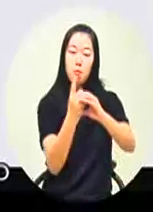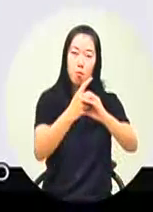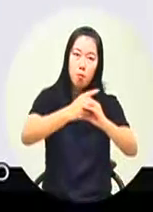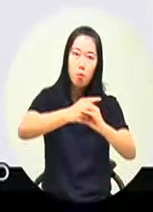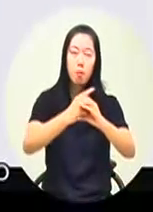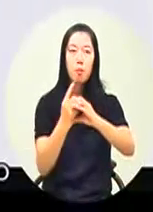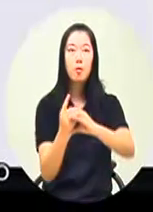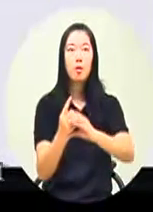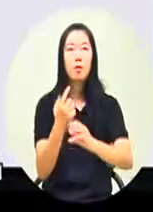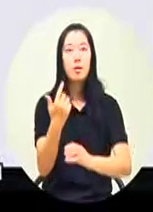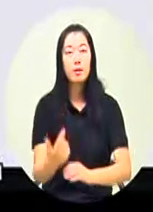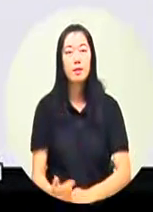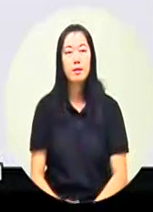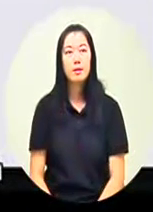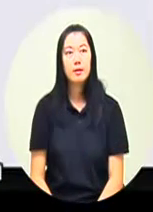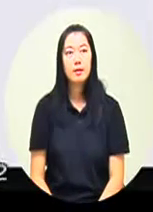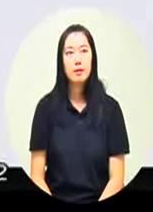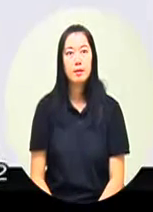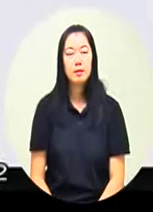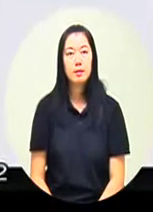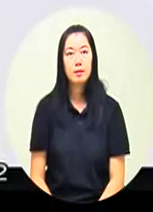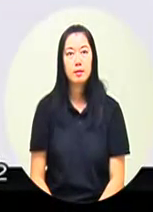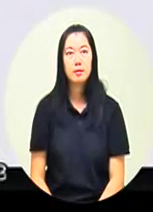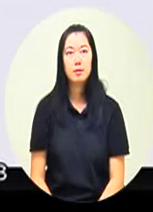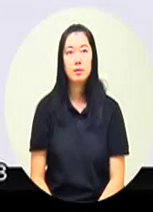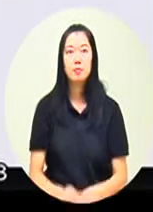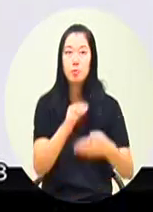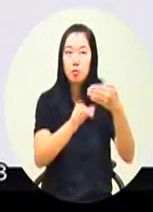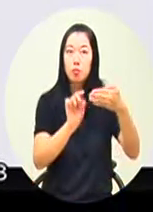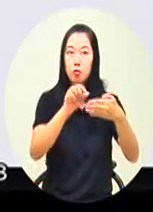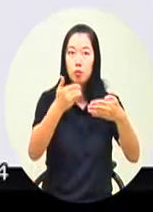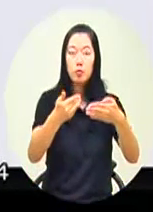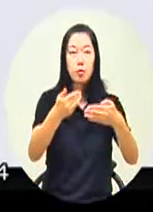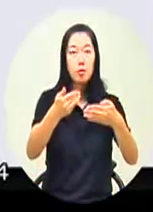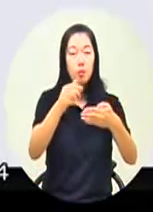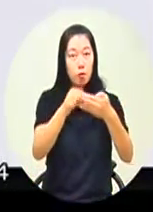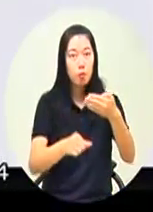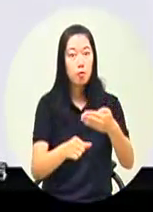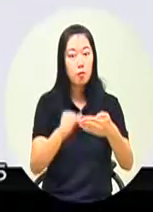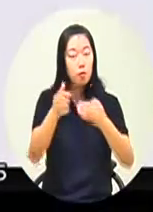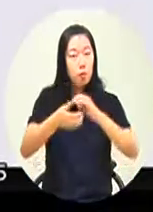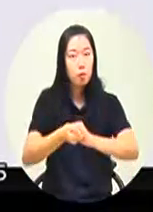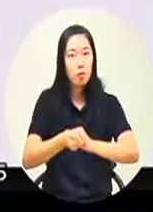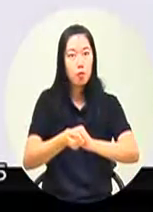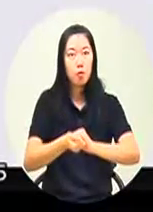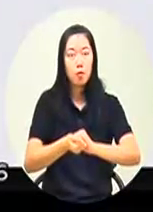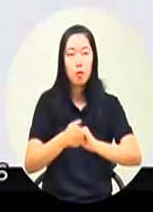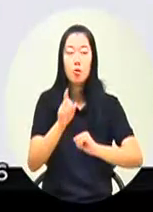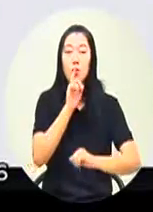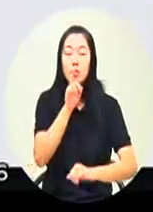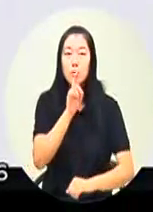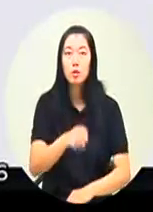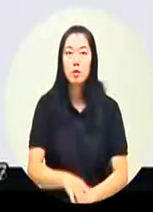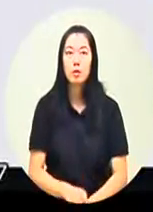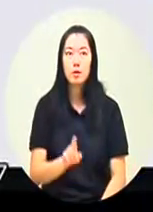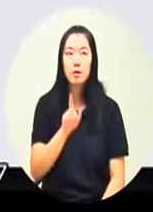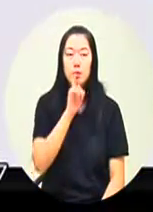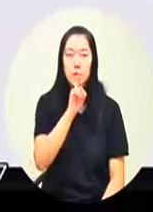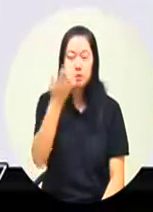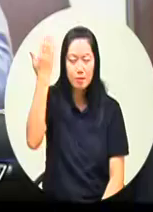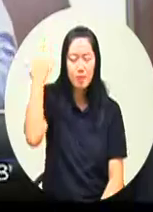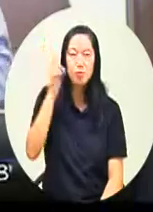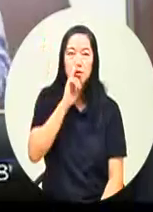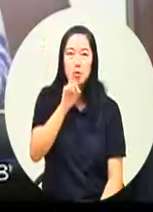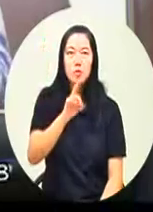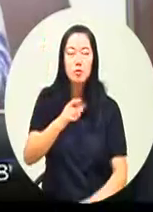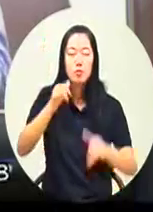哦，拍谁哦？他从就说69条下面有规定慢车速的，有些车，他一般讲的慢车，过扎起在公啊，牛